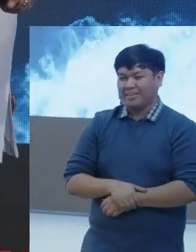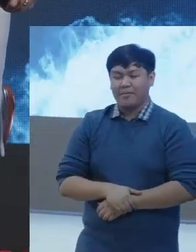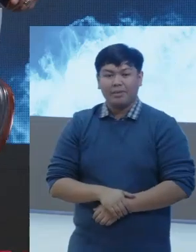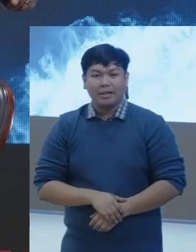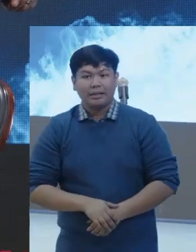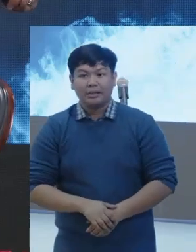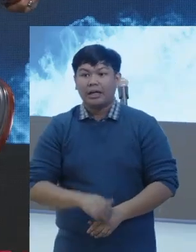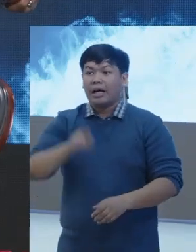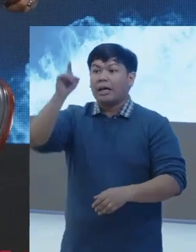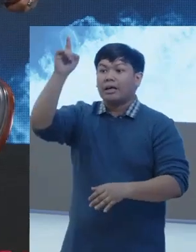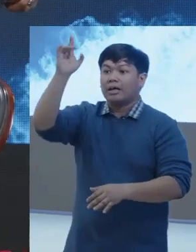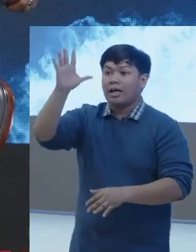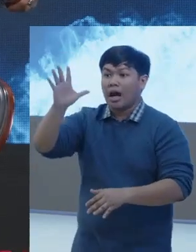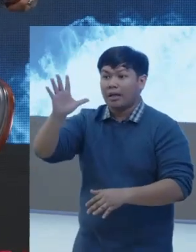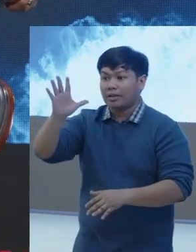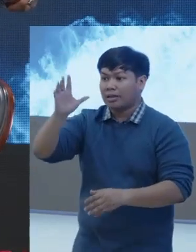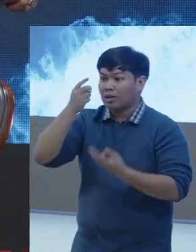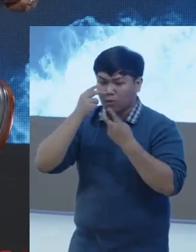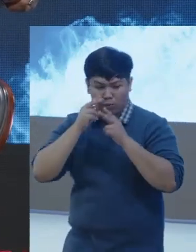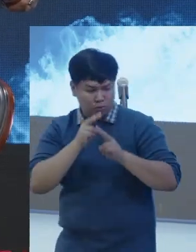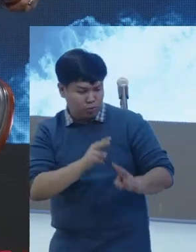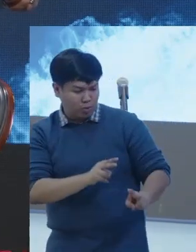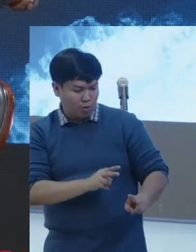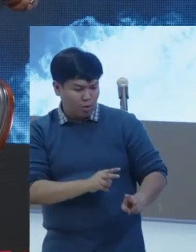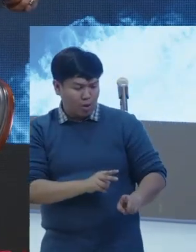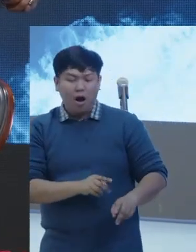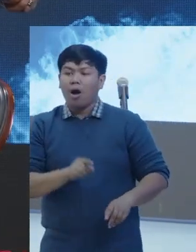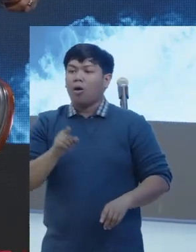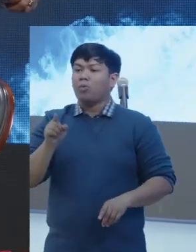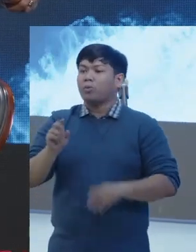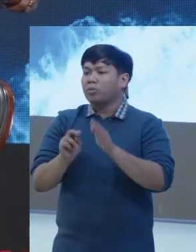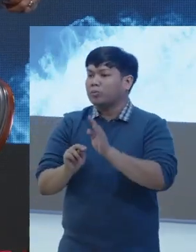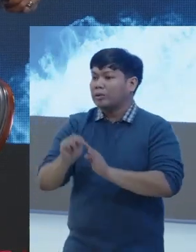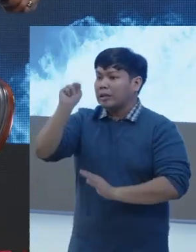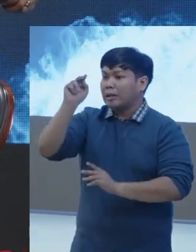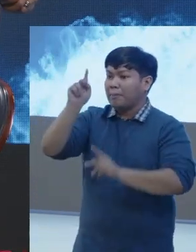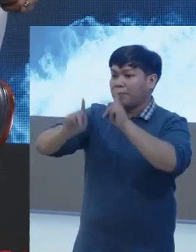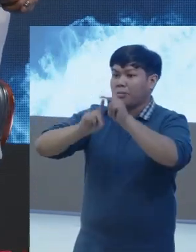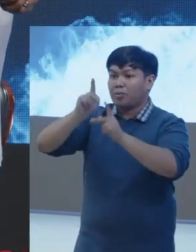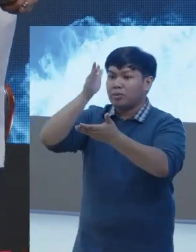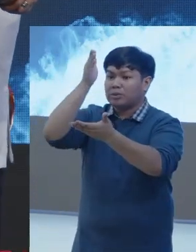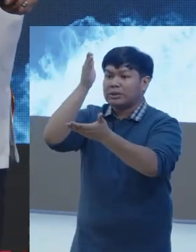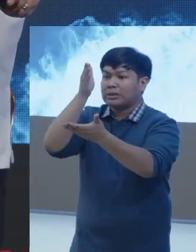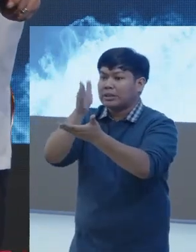what they did, how they turned from their evil way,